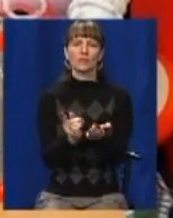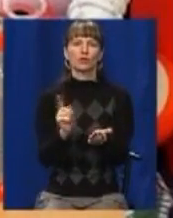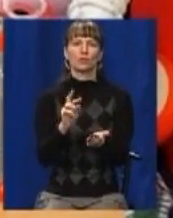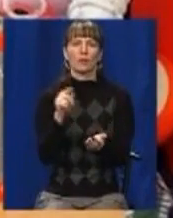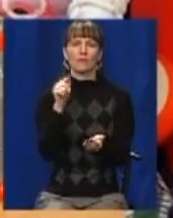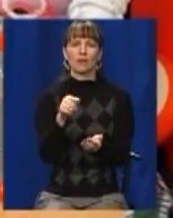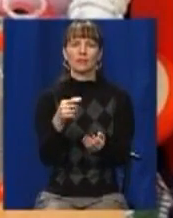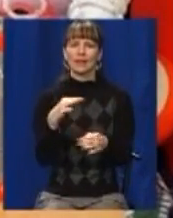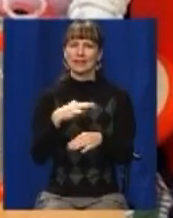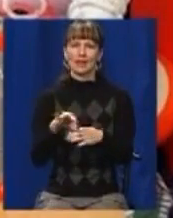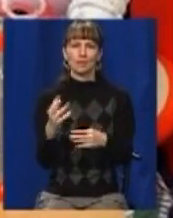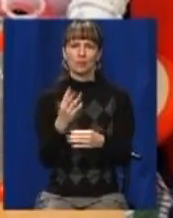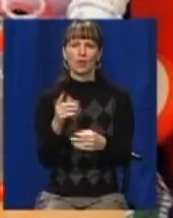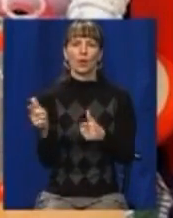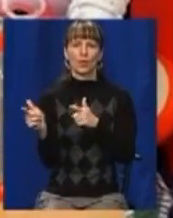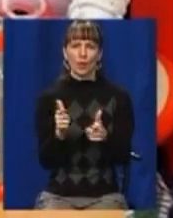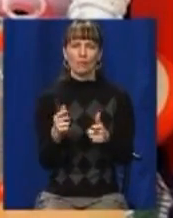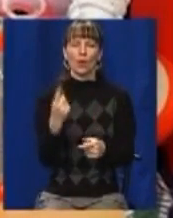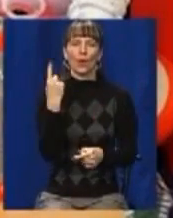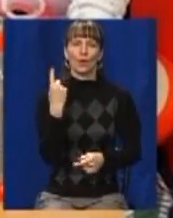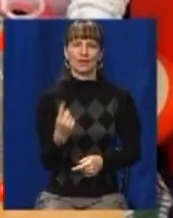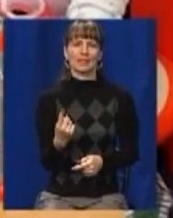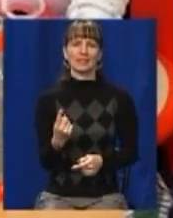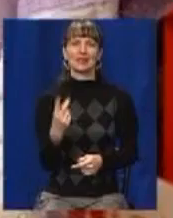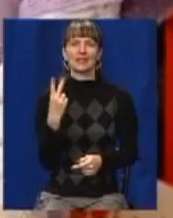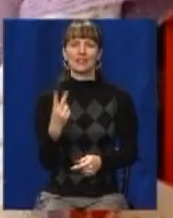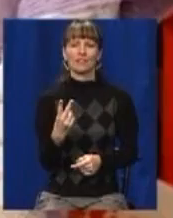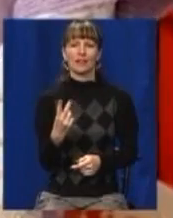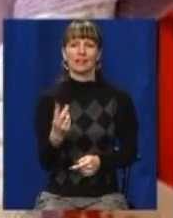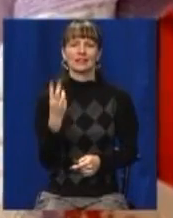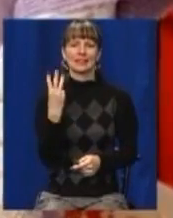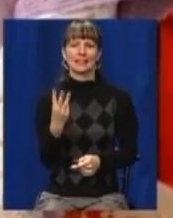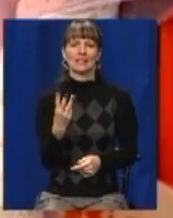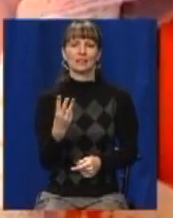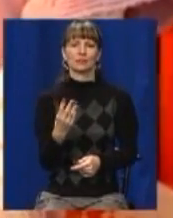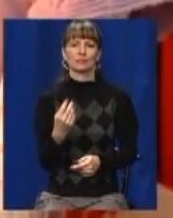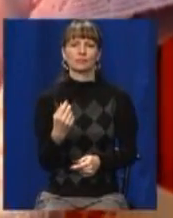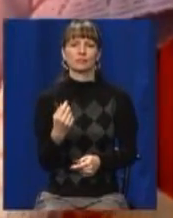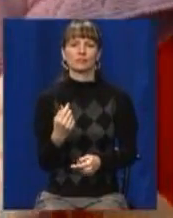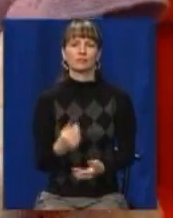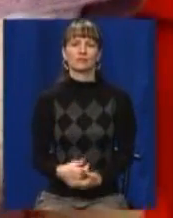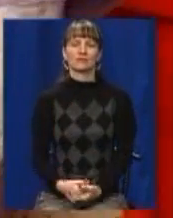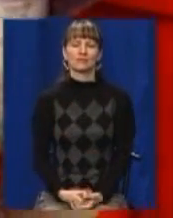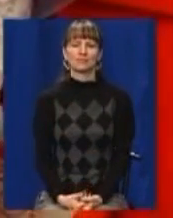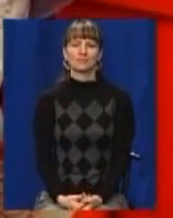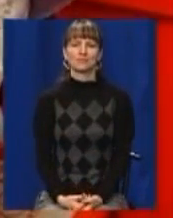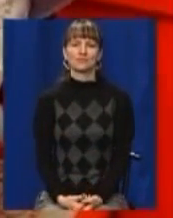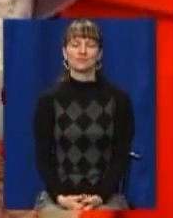вона не підпалилася. Готові? Один, два, три, хоп!